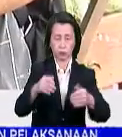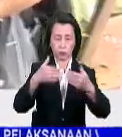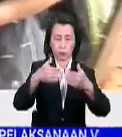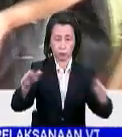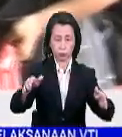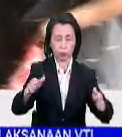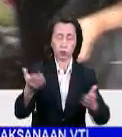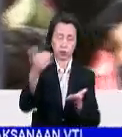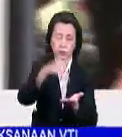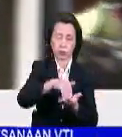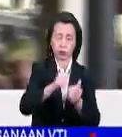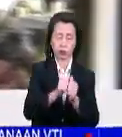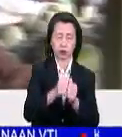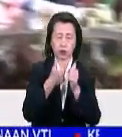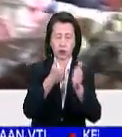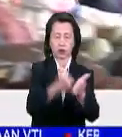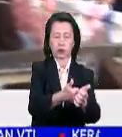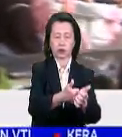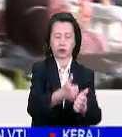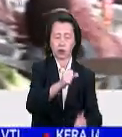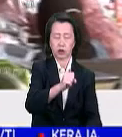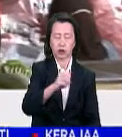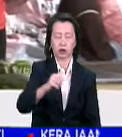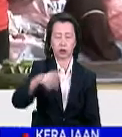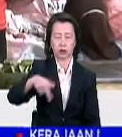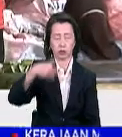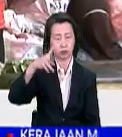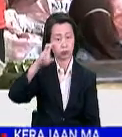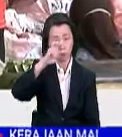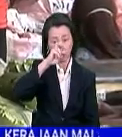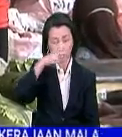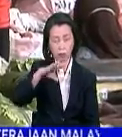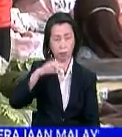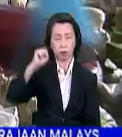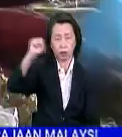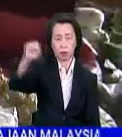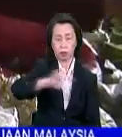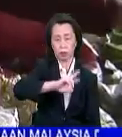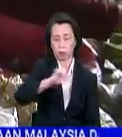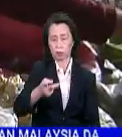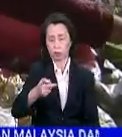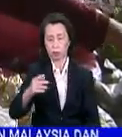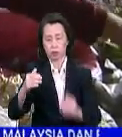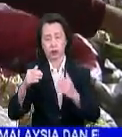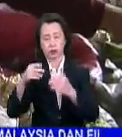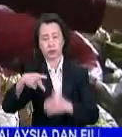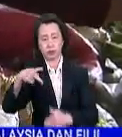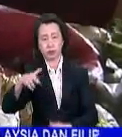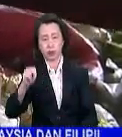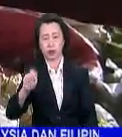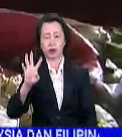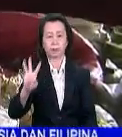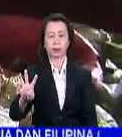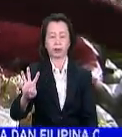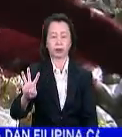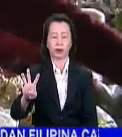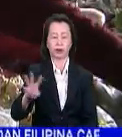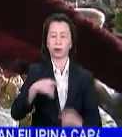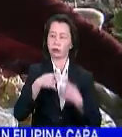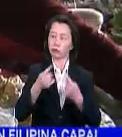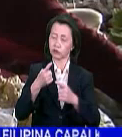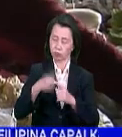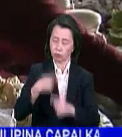beroperasi semula denganmu atuh ane sob yang ketat setelah sama beralih ke fase 4 pelan pemulihan negara PTN